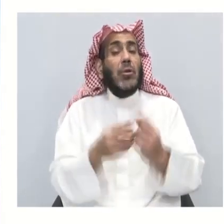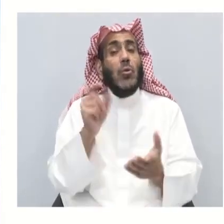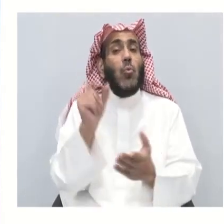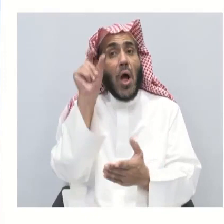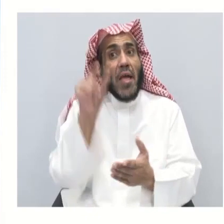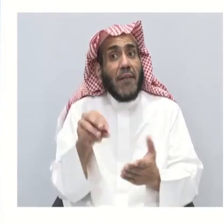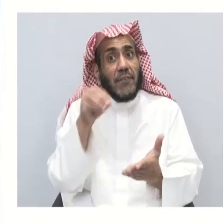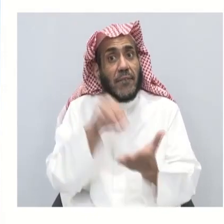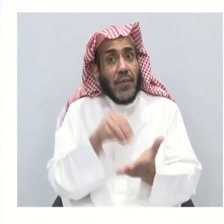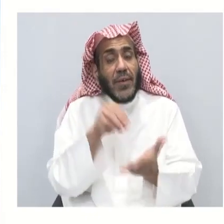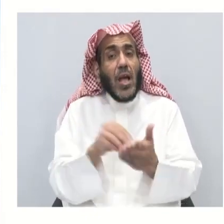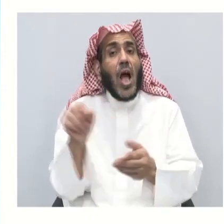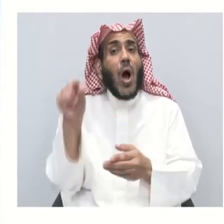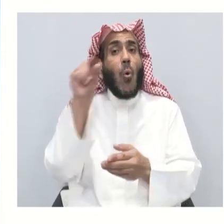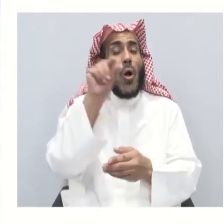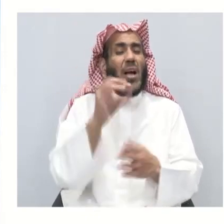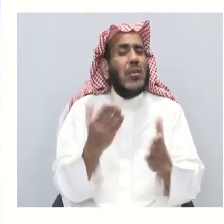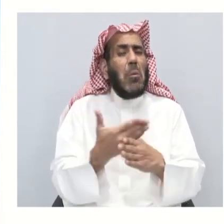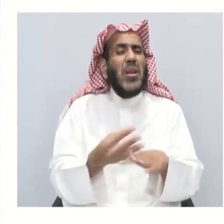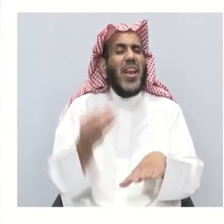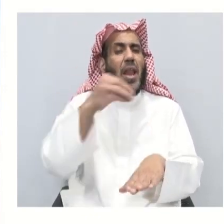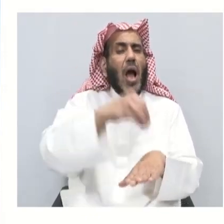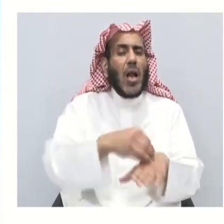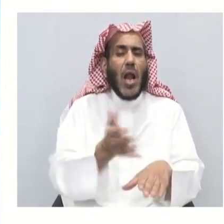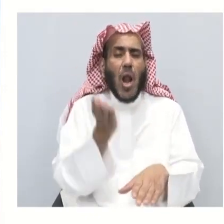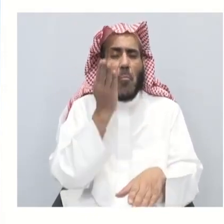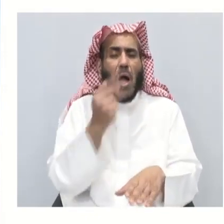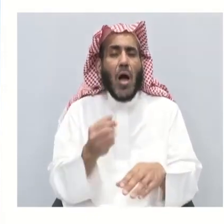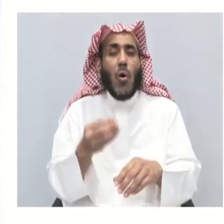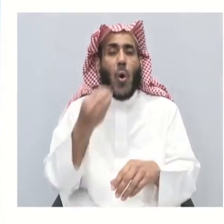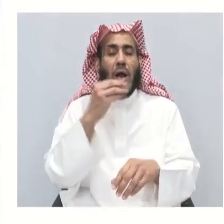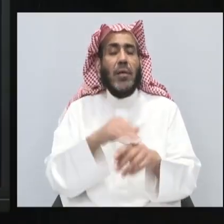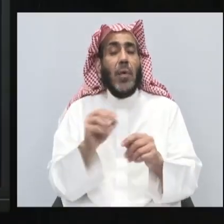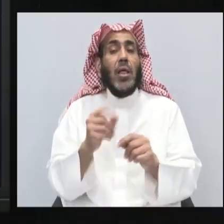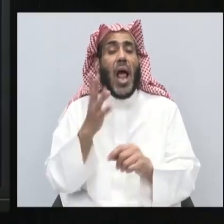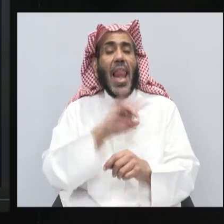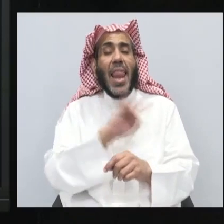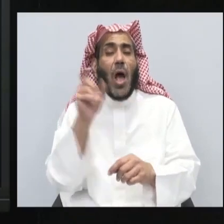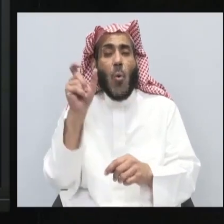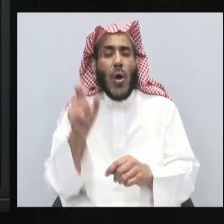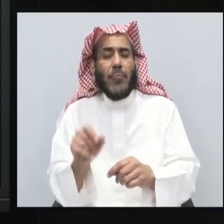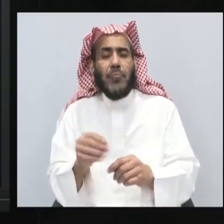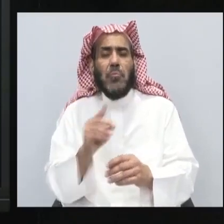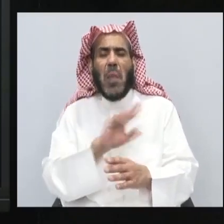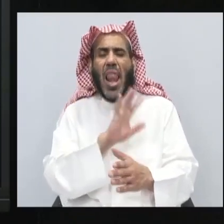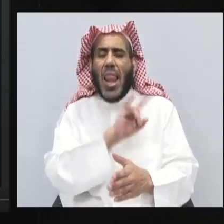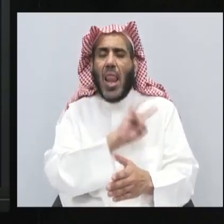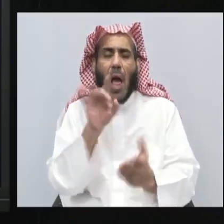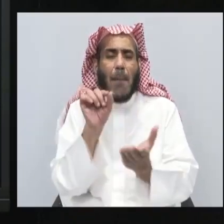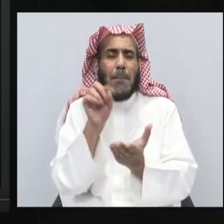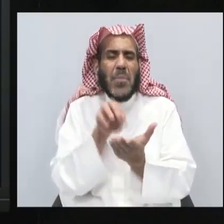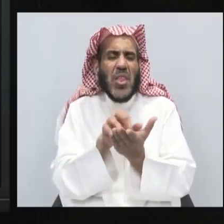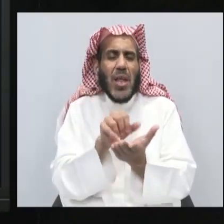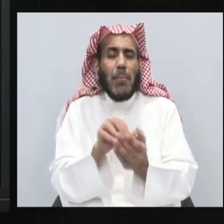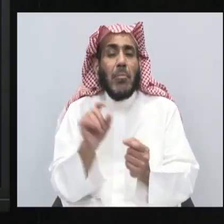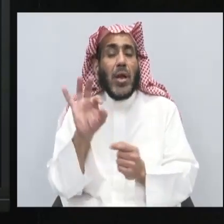على أوعية لنقل الماء والغذاء. هذه اللاوعائية تكون لابذرية،